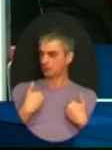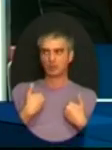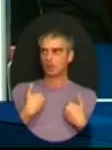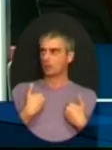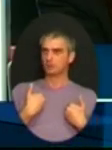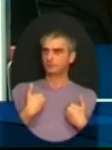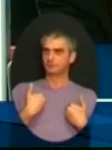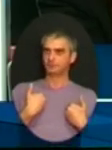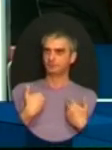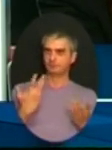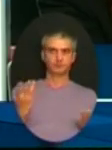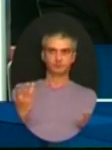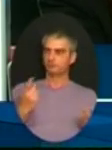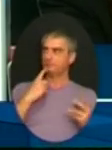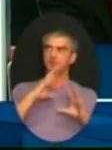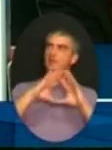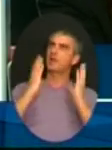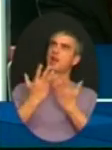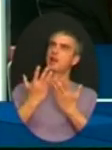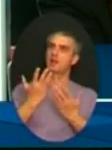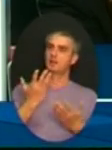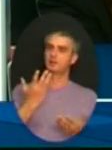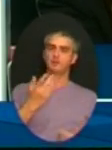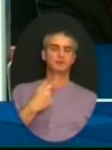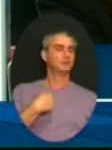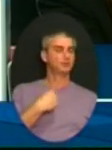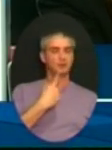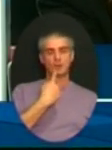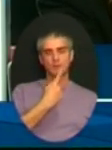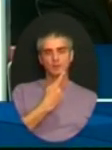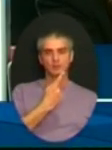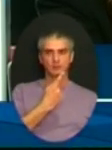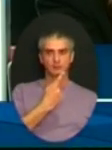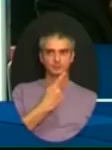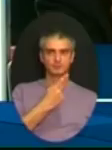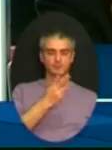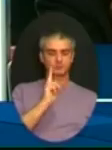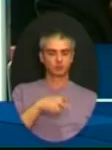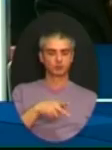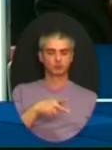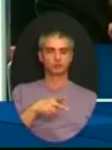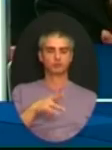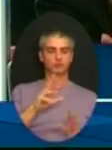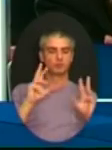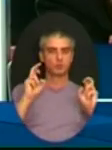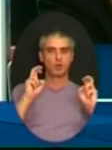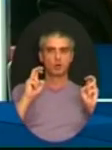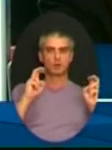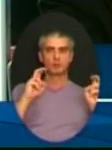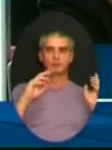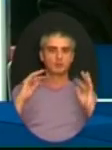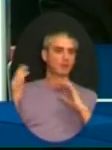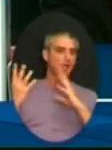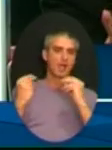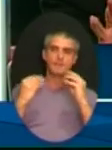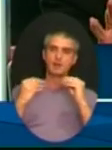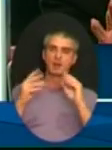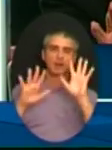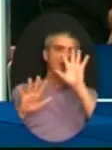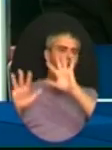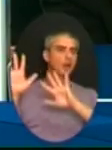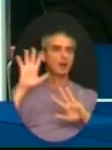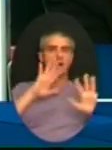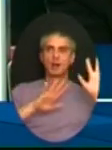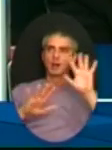לא, אז, אני לא מדברת... אז אל תצאי בהכללה, אז תגידי עליי. אני מדברת... לא, אני מדברת על זה, יש רוחות של מלחמה. יש הרבה מאוד ערפל